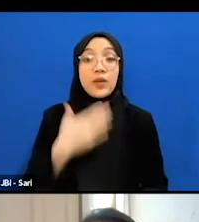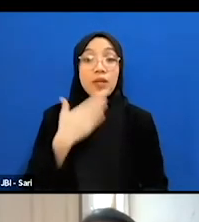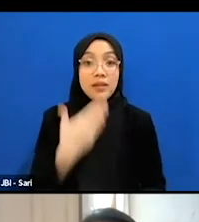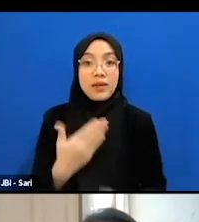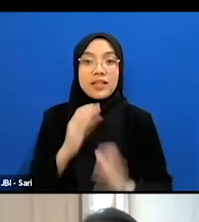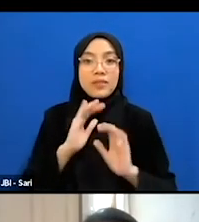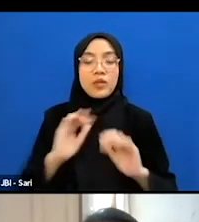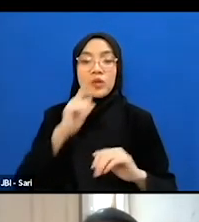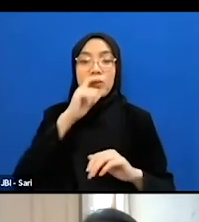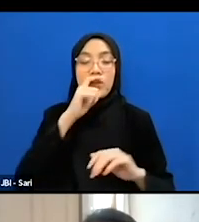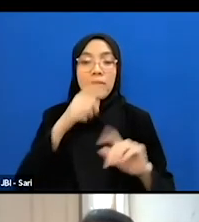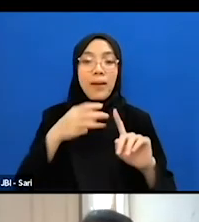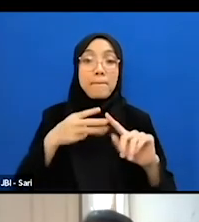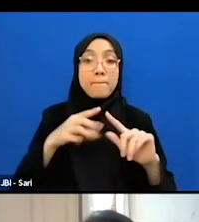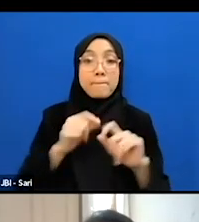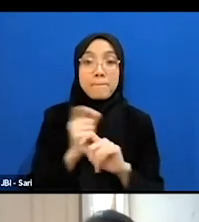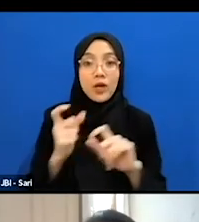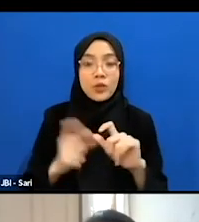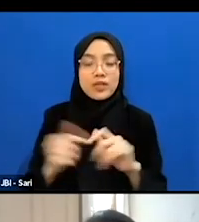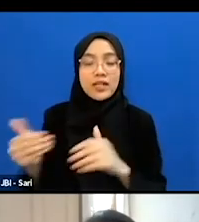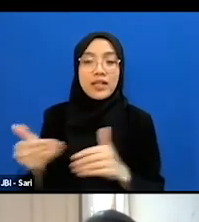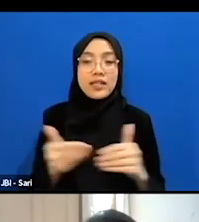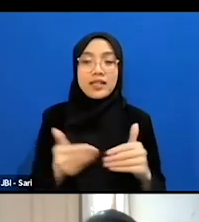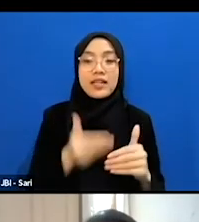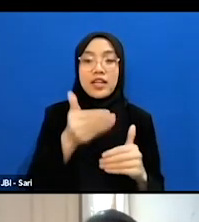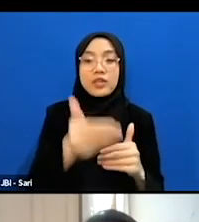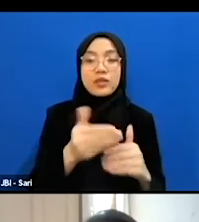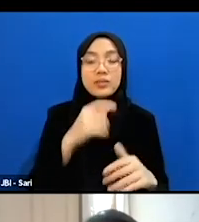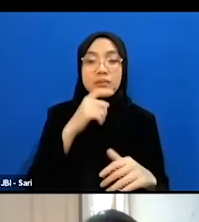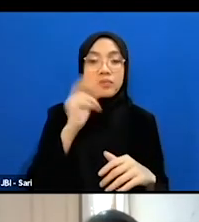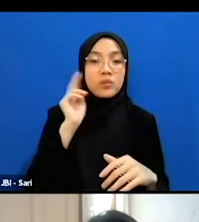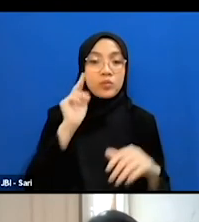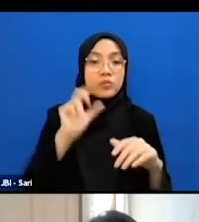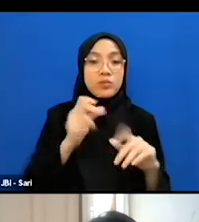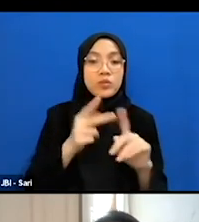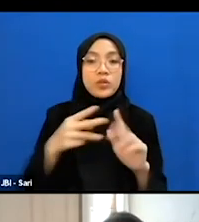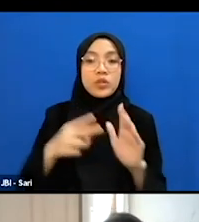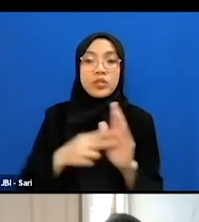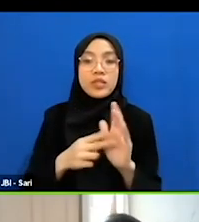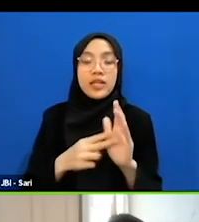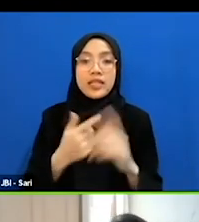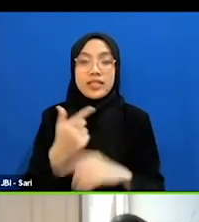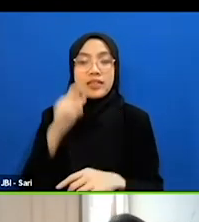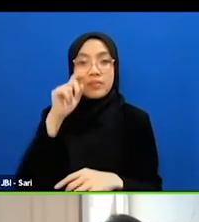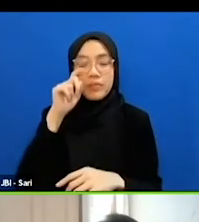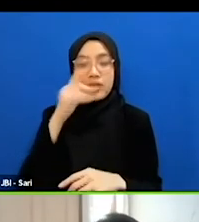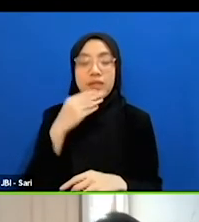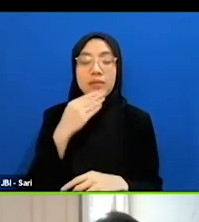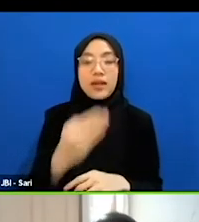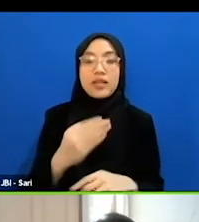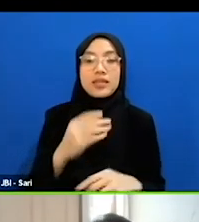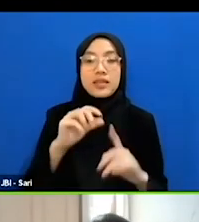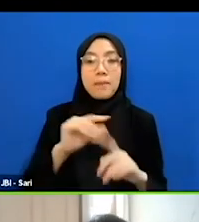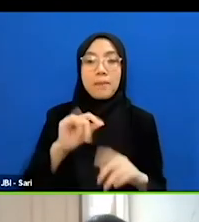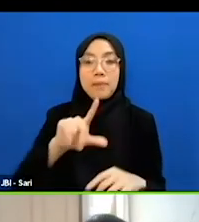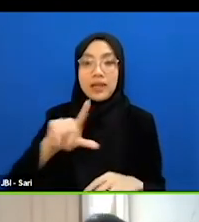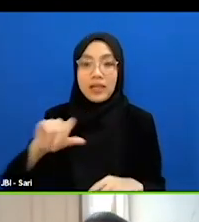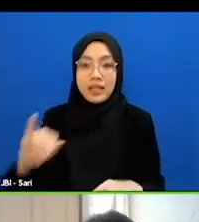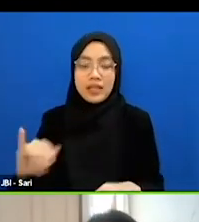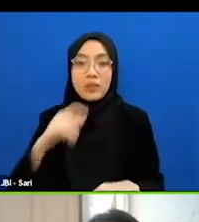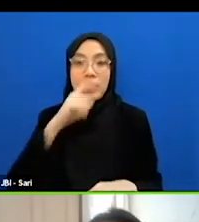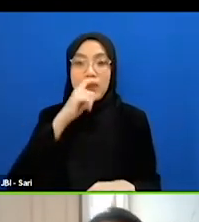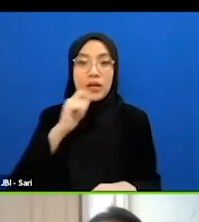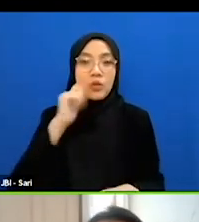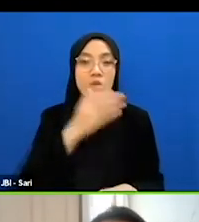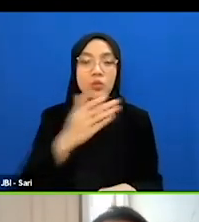banyak bapak bagus mungkin selanjutnya kepada mbak Heni silahkan bahasa Inggris ya terima kasih banyak Aprilly dan juga Bapak